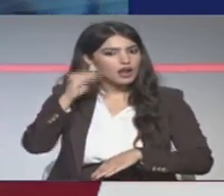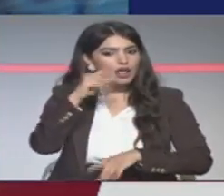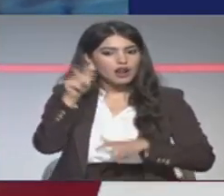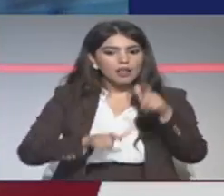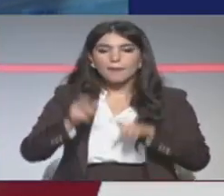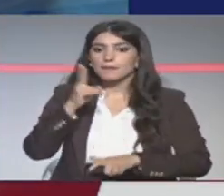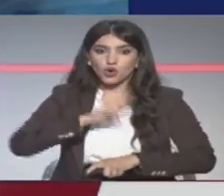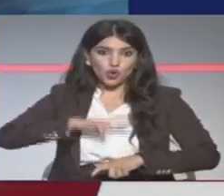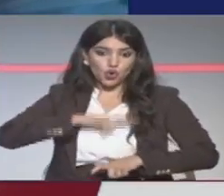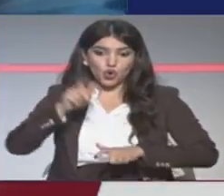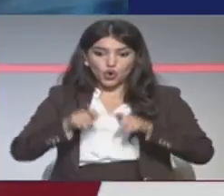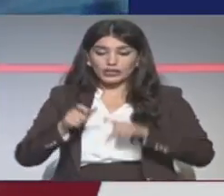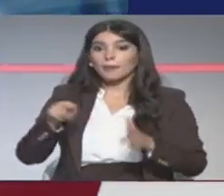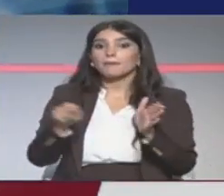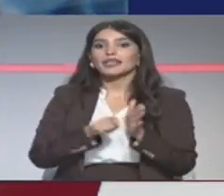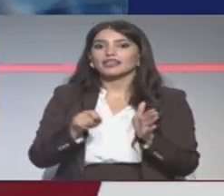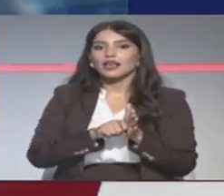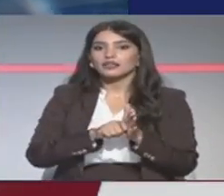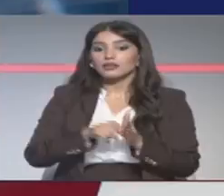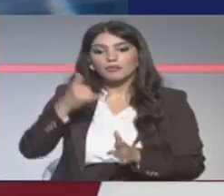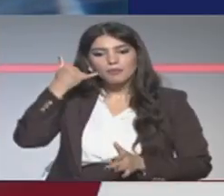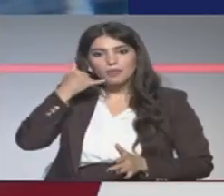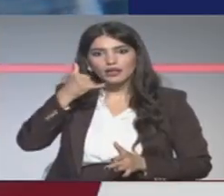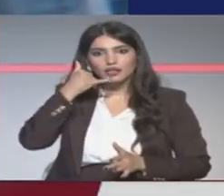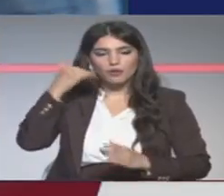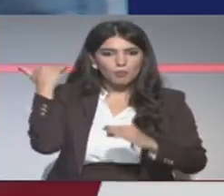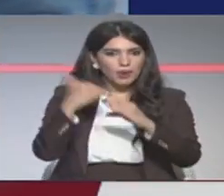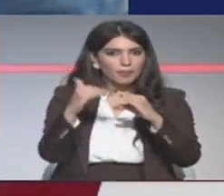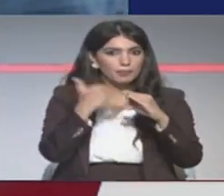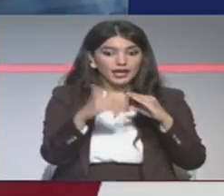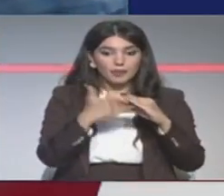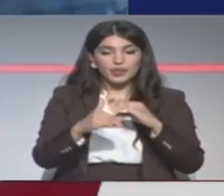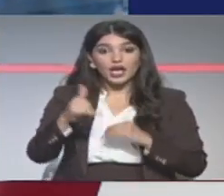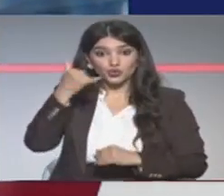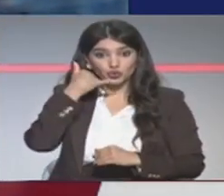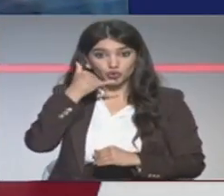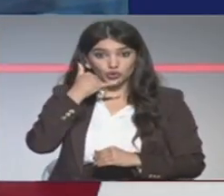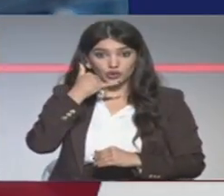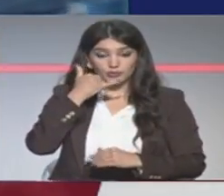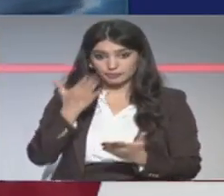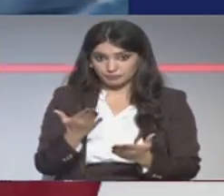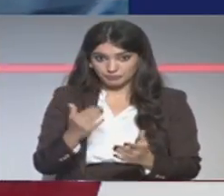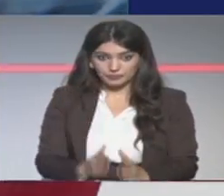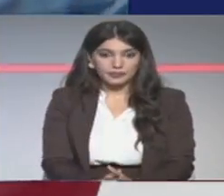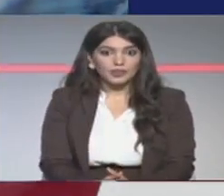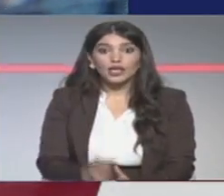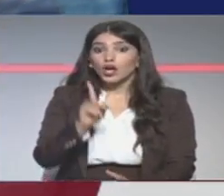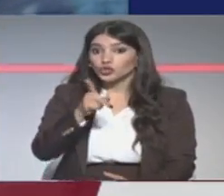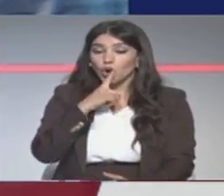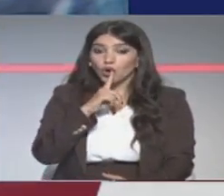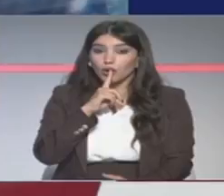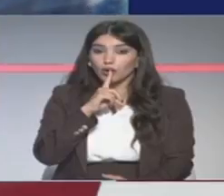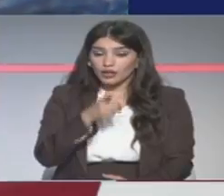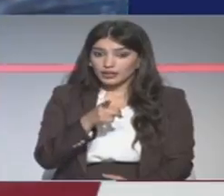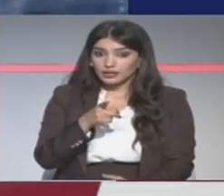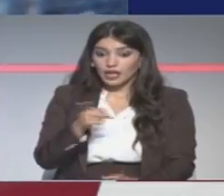وساعة استخلاص جراياتهم عبر إرساليات قصيرة تصلهم عبر هواتفهم الجوالة. تجدر الإشارة إلى